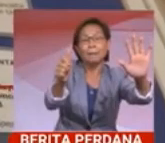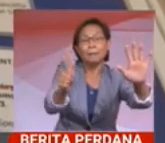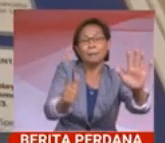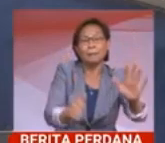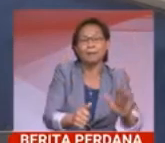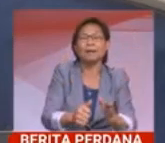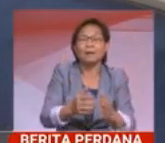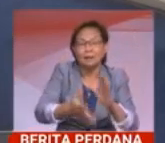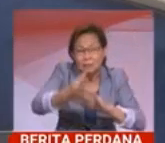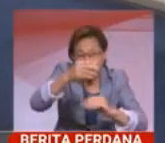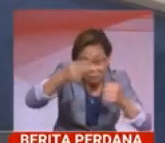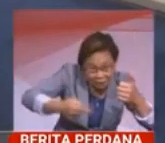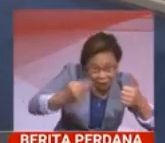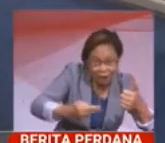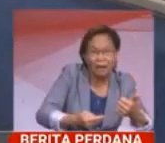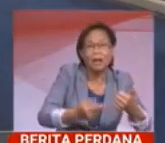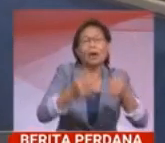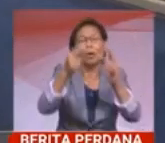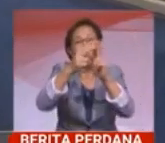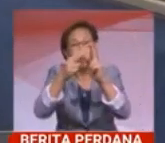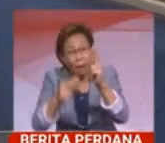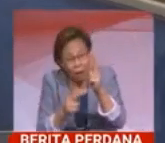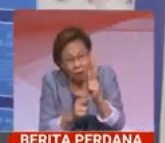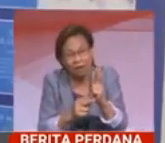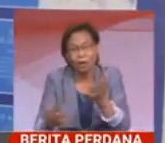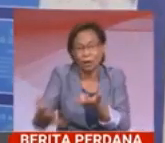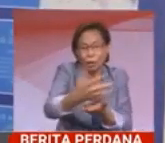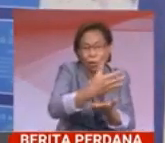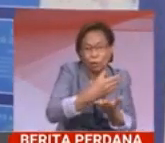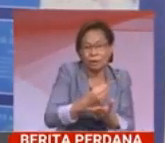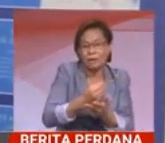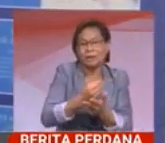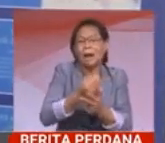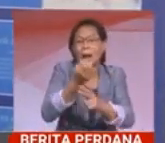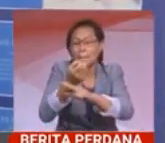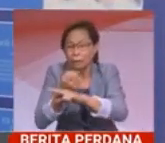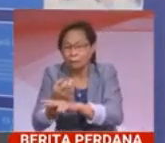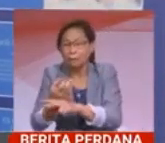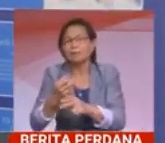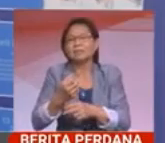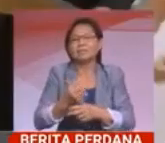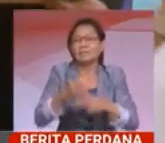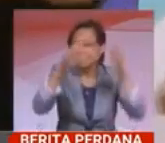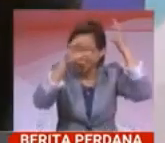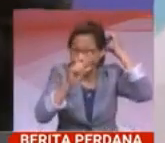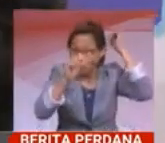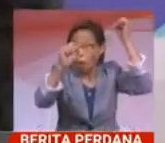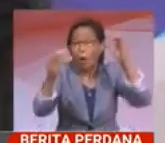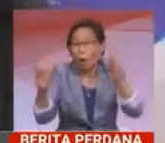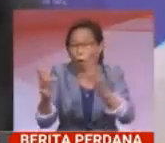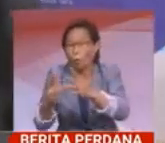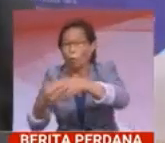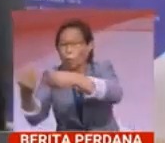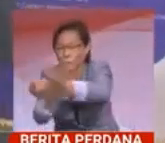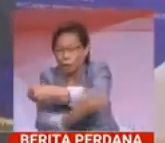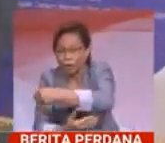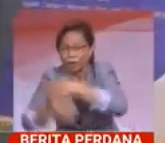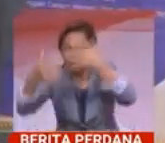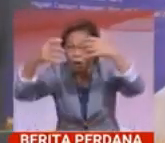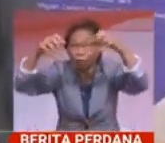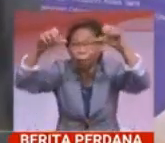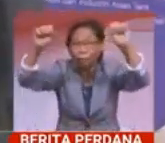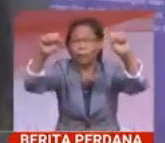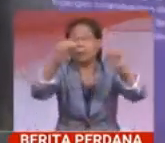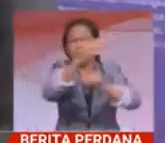menelusuri sejarah citra perundangan koleksi tinta emas diplomasi dan hubungan luar negara tuhan yang